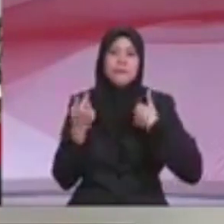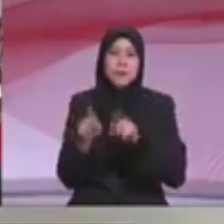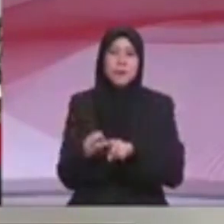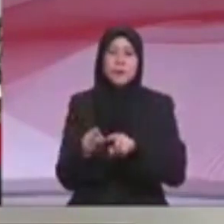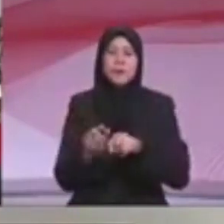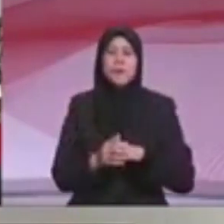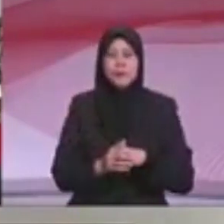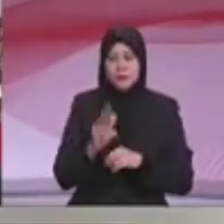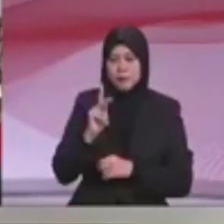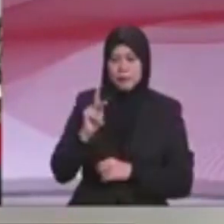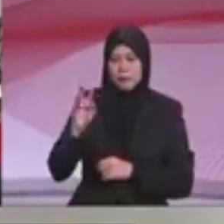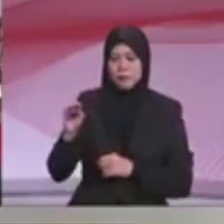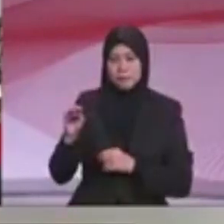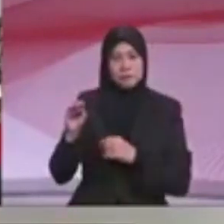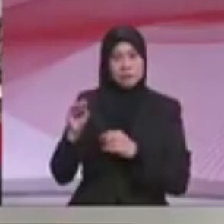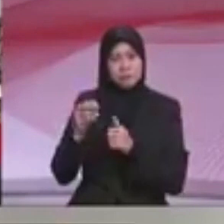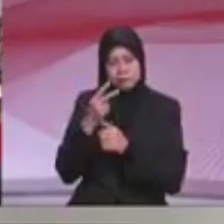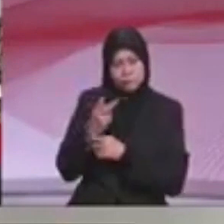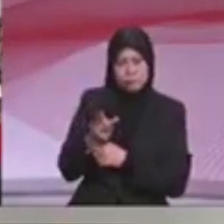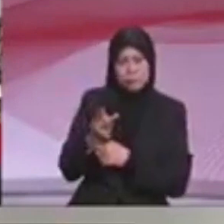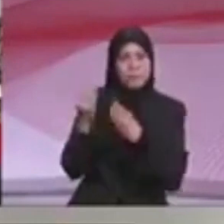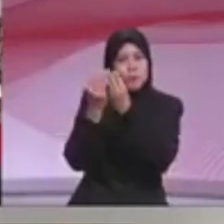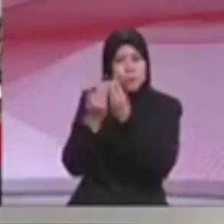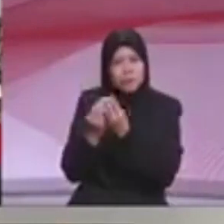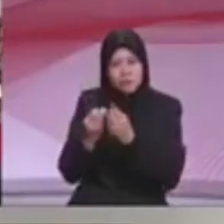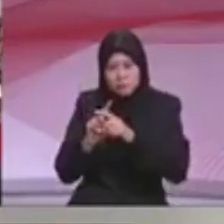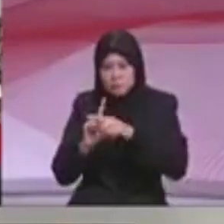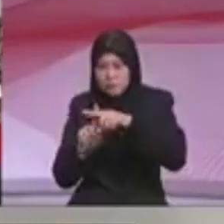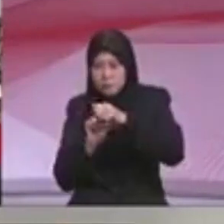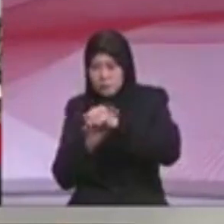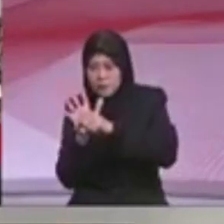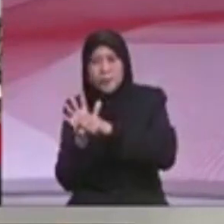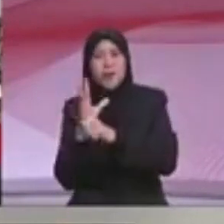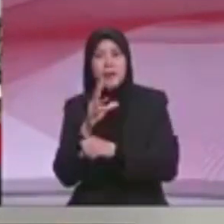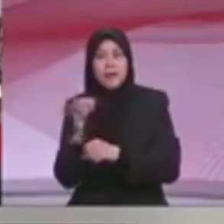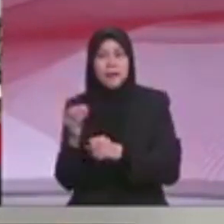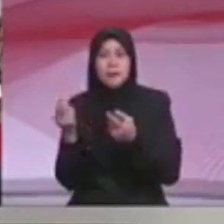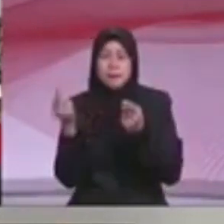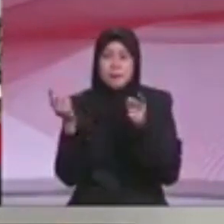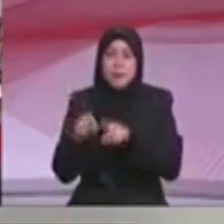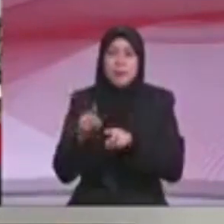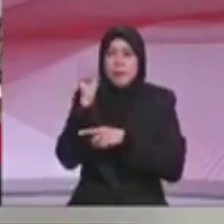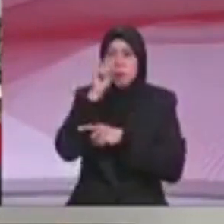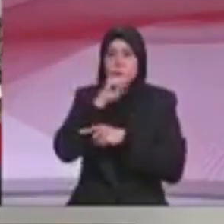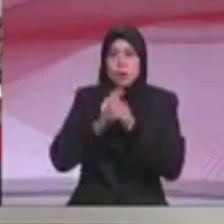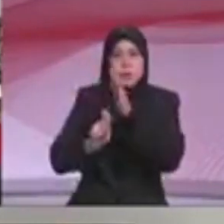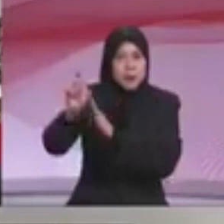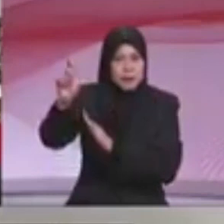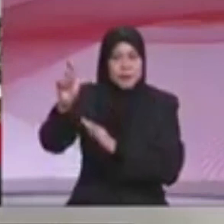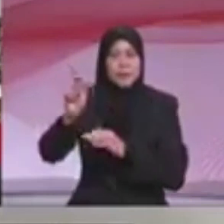COVID-19. KKM mendapati kadar positif saringan dan kadar insiden adalah tinggi. Oleh